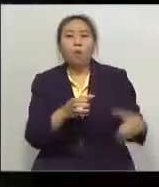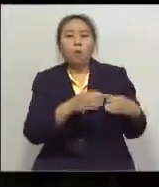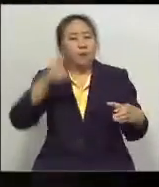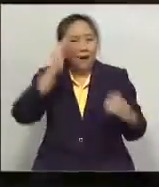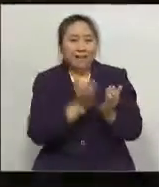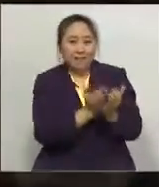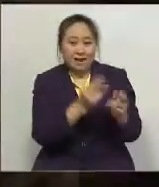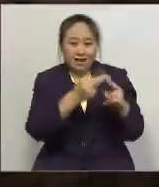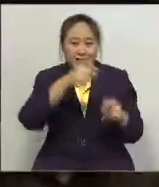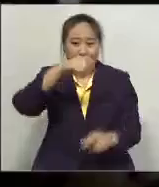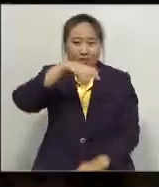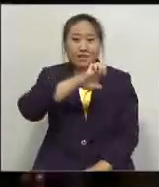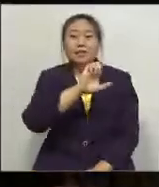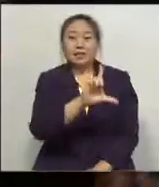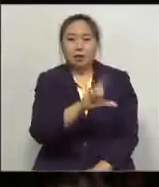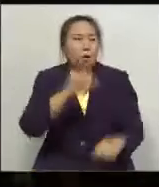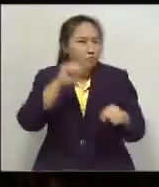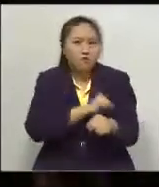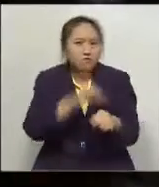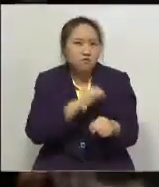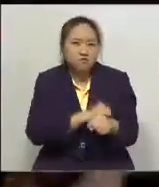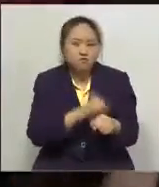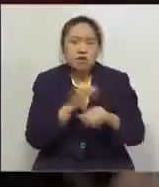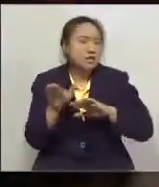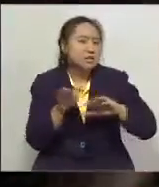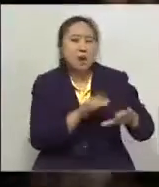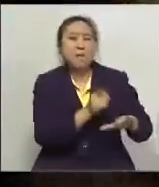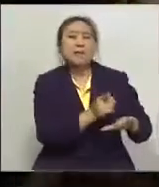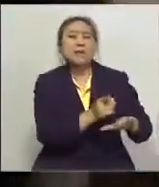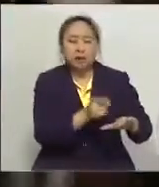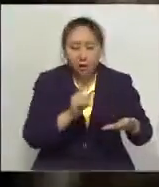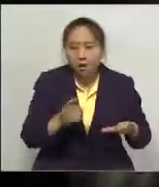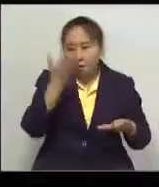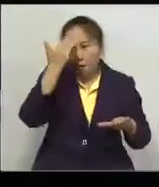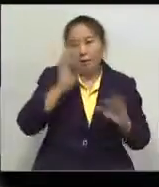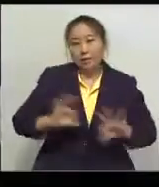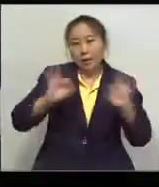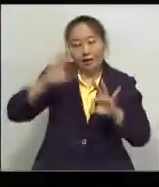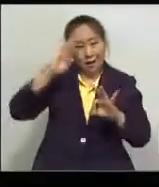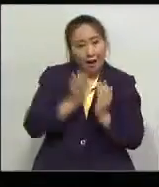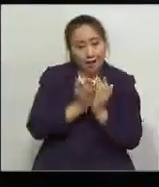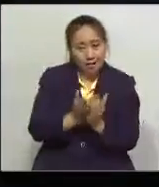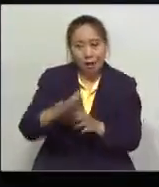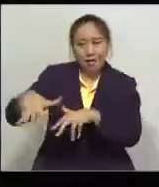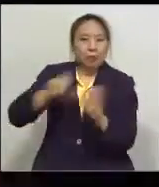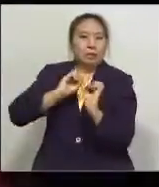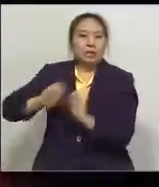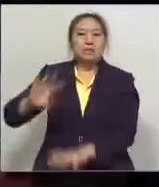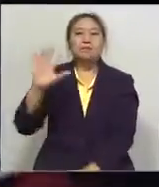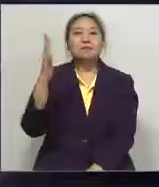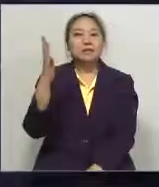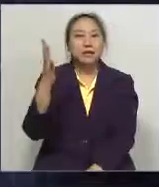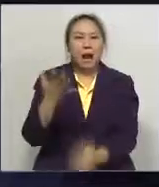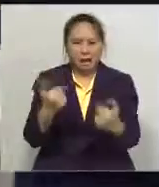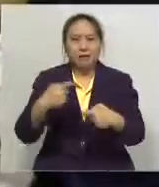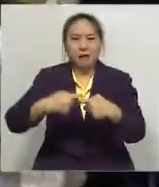แล้วสโลแกนของทล.คือทล.จะไม่ทิ้งประชาชนภารกิจนี้แม้ว่าจะยากลำบากแต่ด้วย